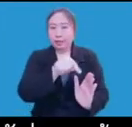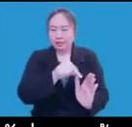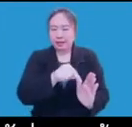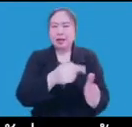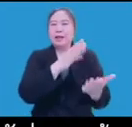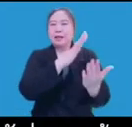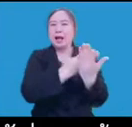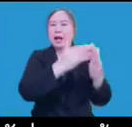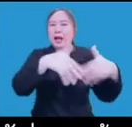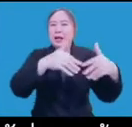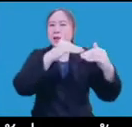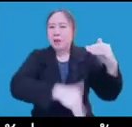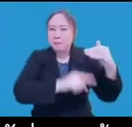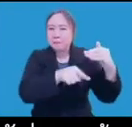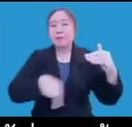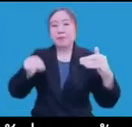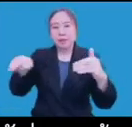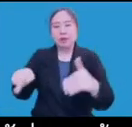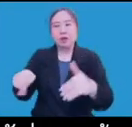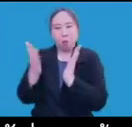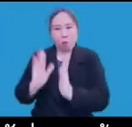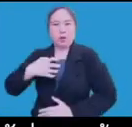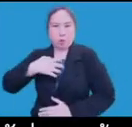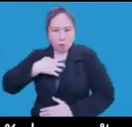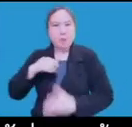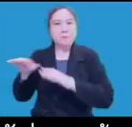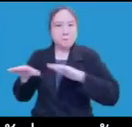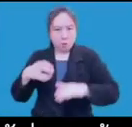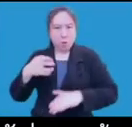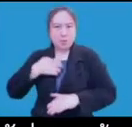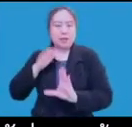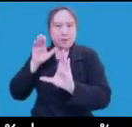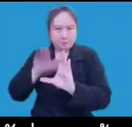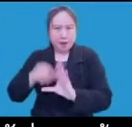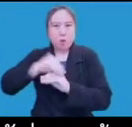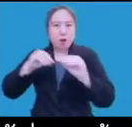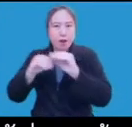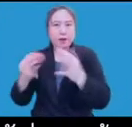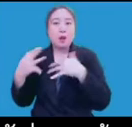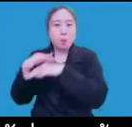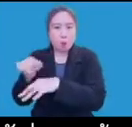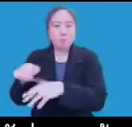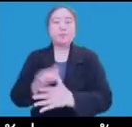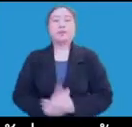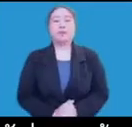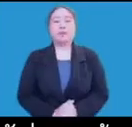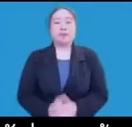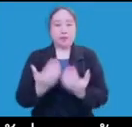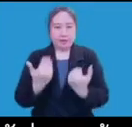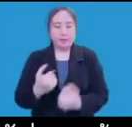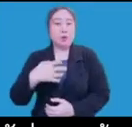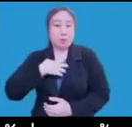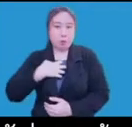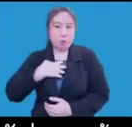กเกณฑ์ตาม TP Map อีกส่วนหนึ่งคือคนที่มีความต้องการและพร้อมและสมัครใจที่จะเข้าร่วมโครงการนี้นะคะอันนี้จะเป็น